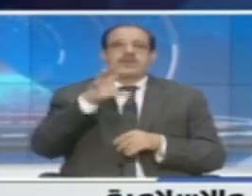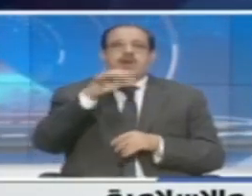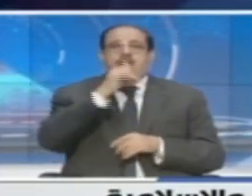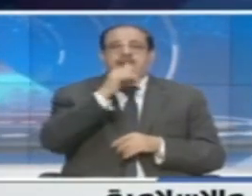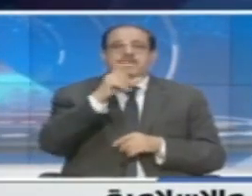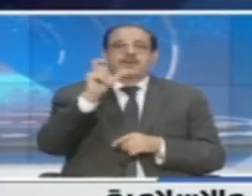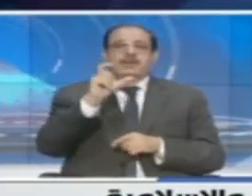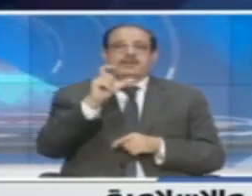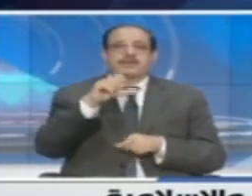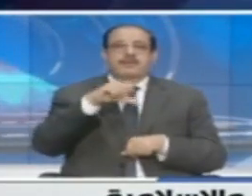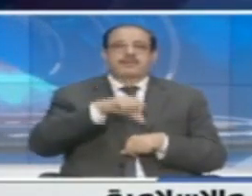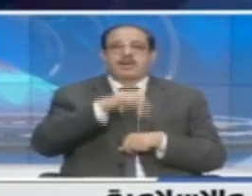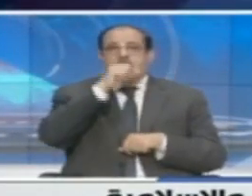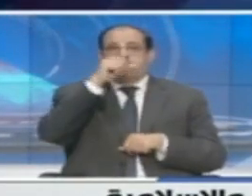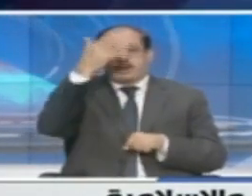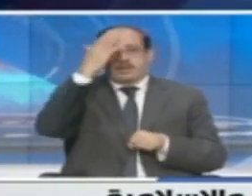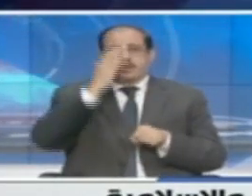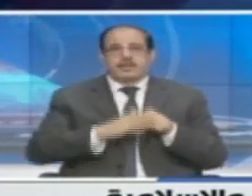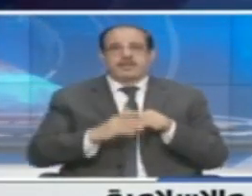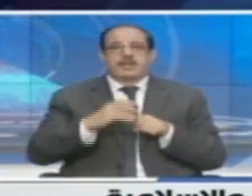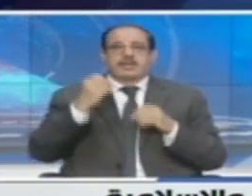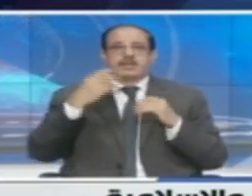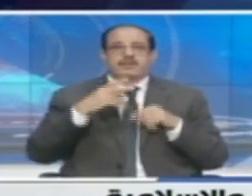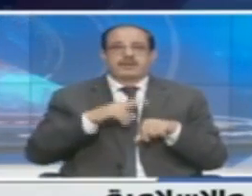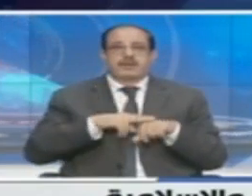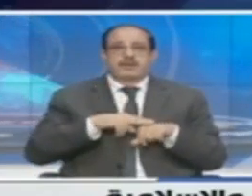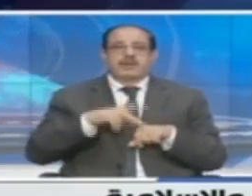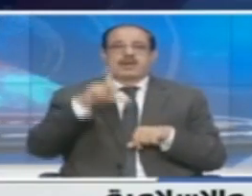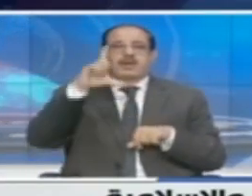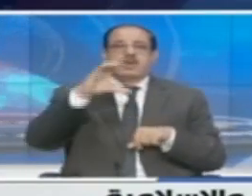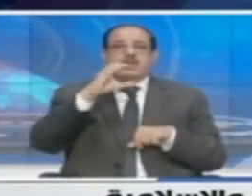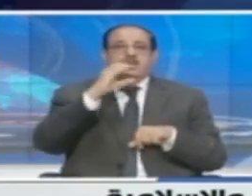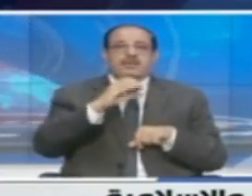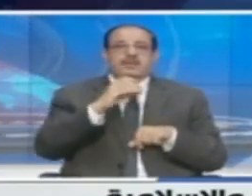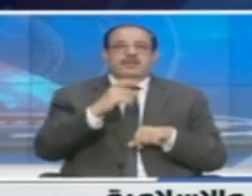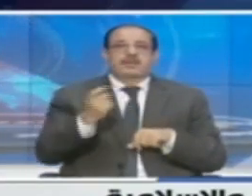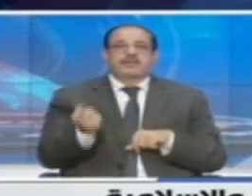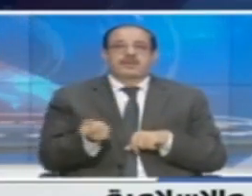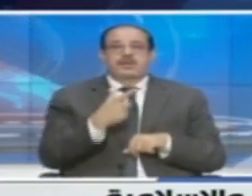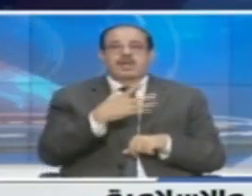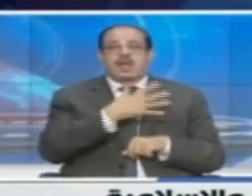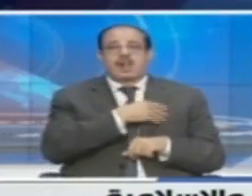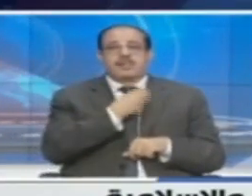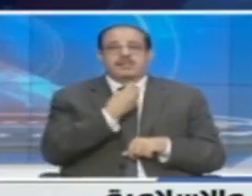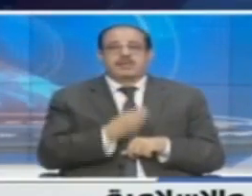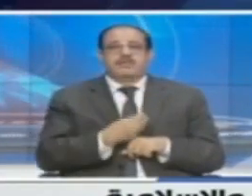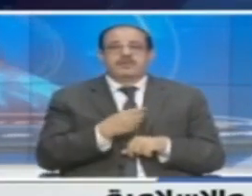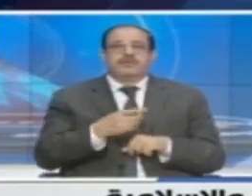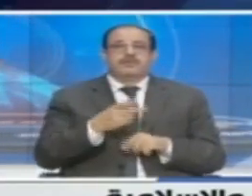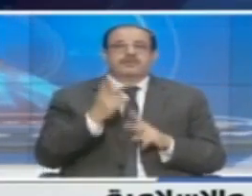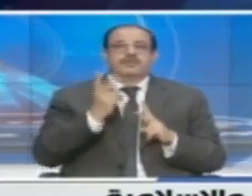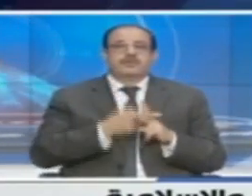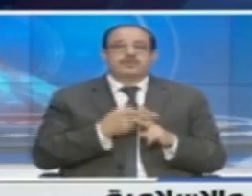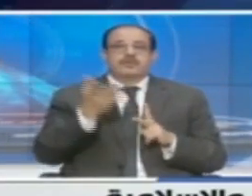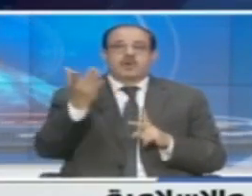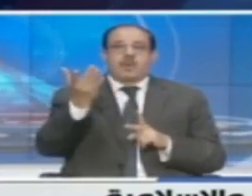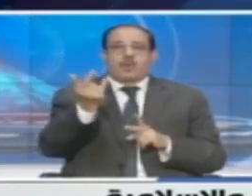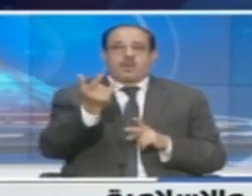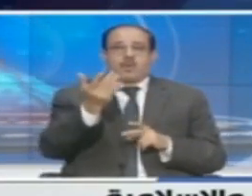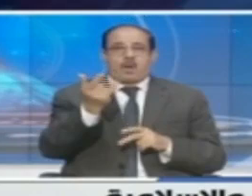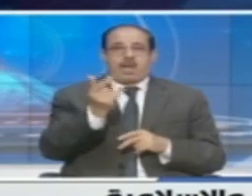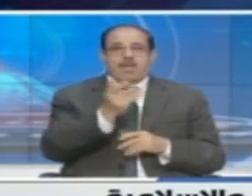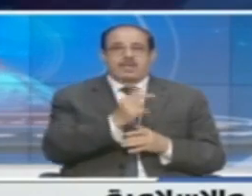الدول العربية والإسلامية بمناسبة عيد الأضحى المبارك. وأعرب الرئيس في برقياته عن أطيب تمنياته